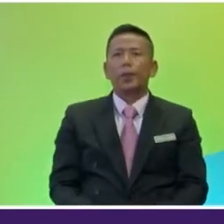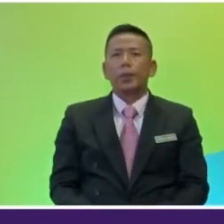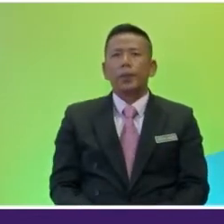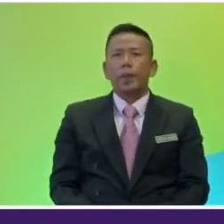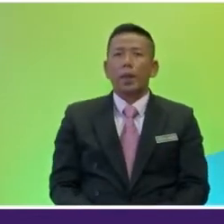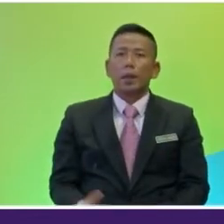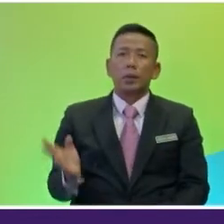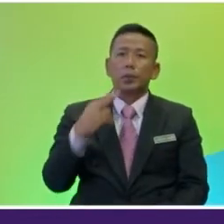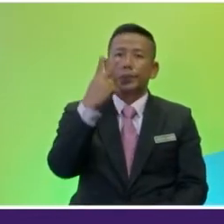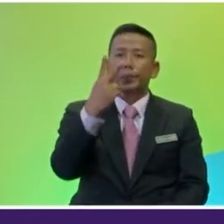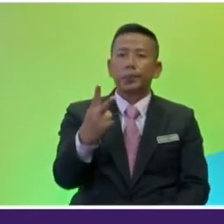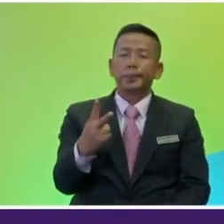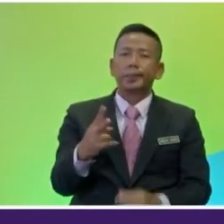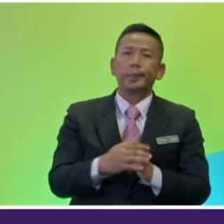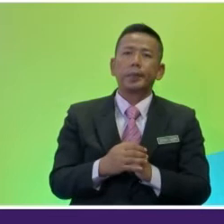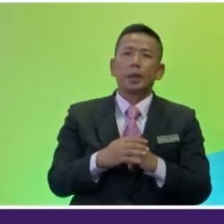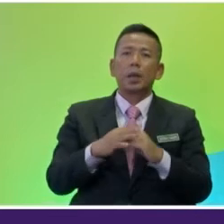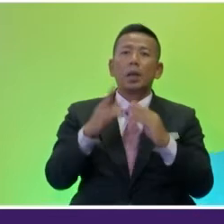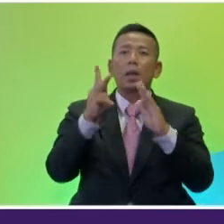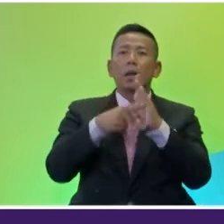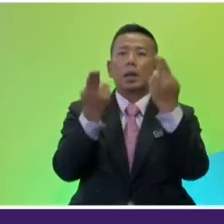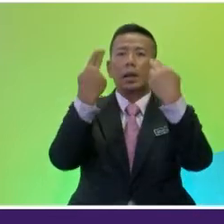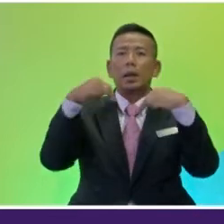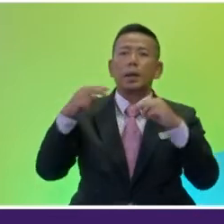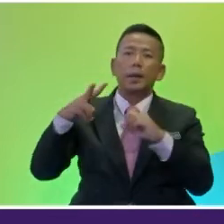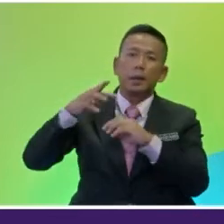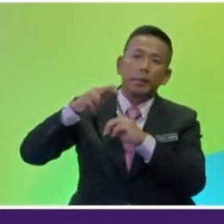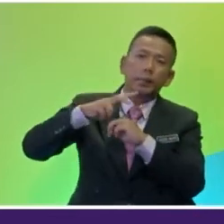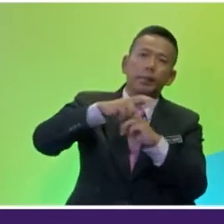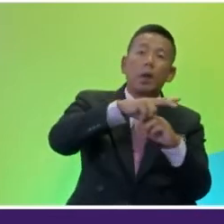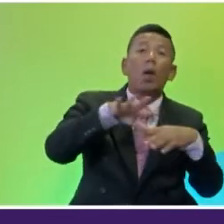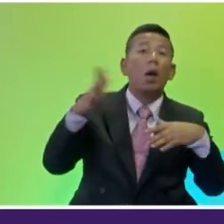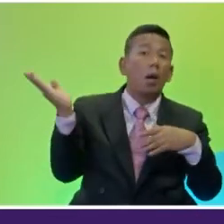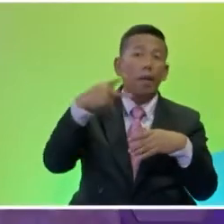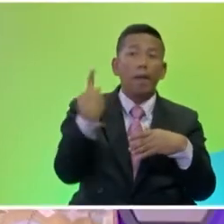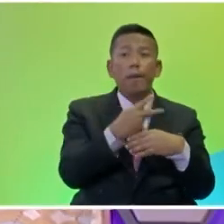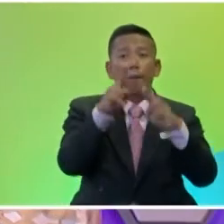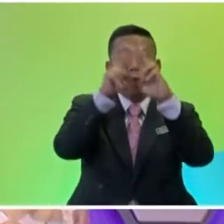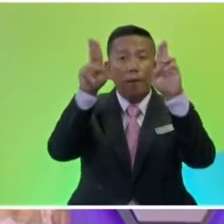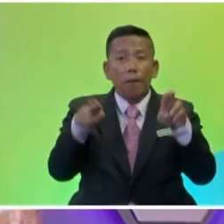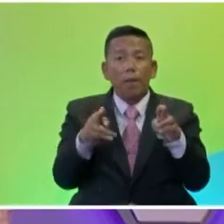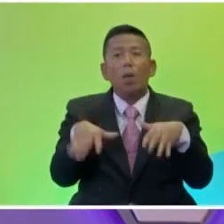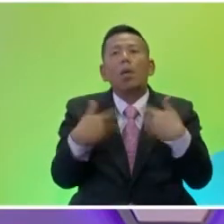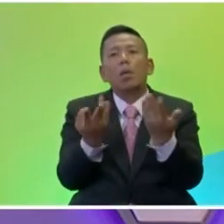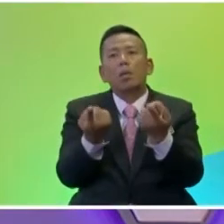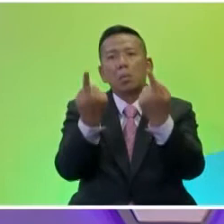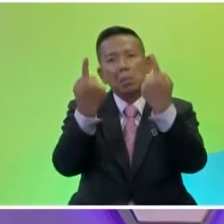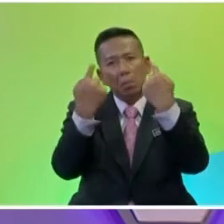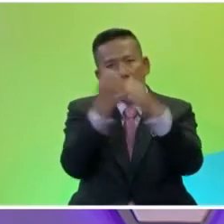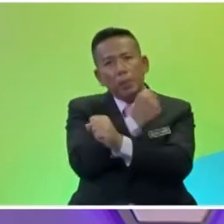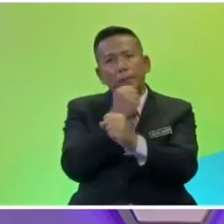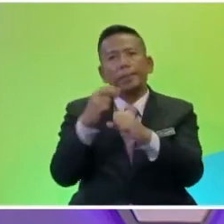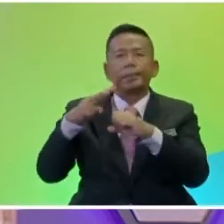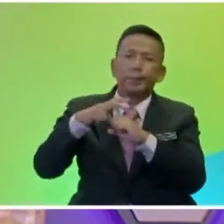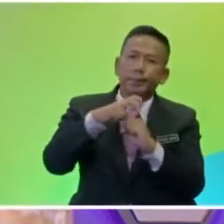seterusnya yaitu kehadiran mikroorganisme macam kita na uji macam mana kehadiran mikroorganisme ini ini adalah